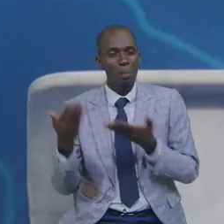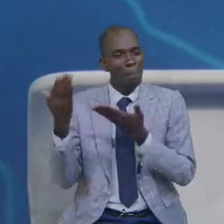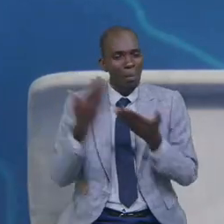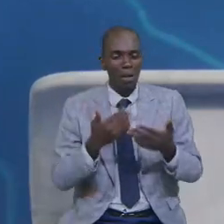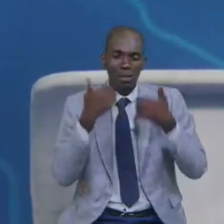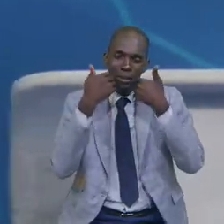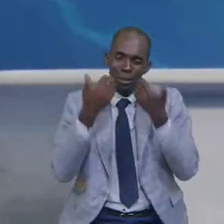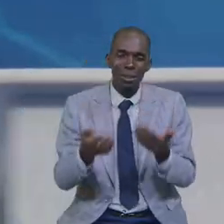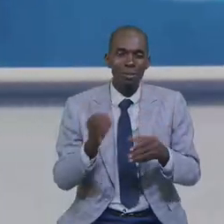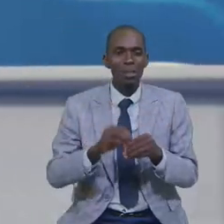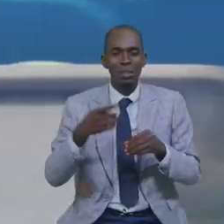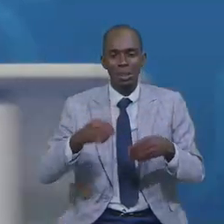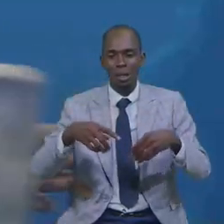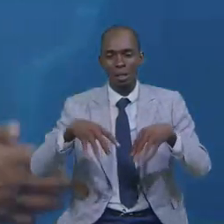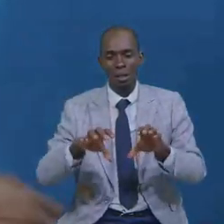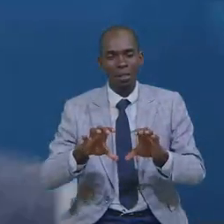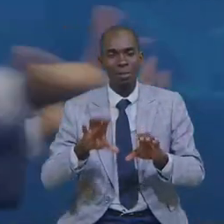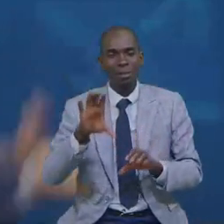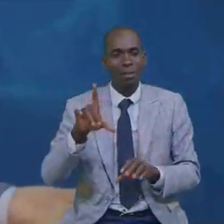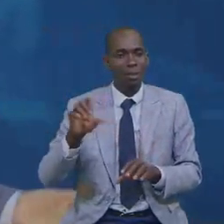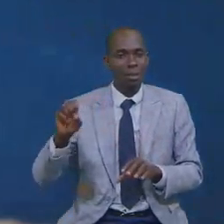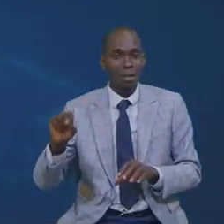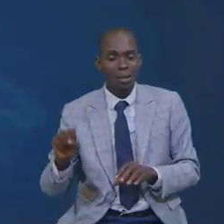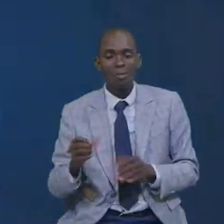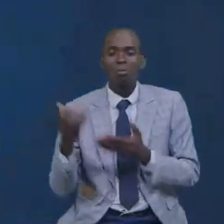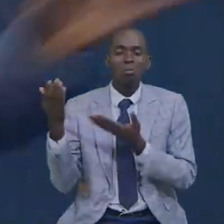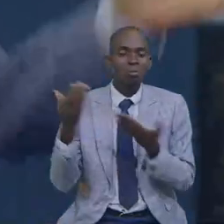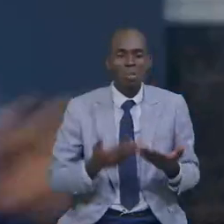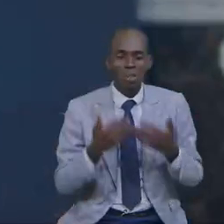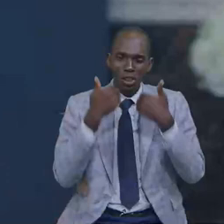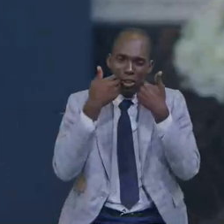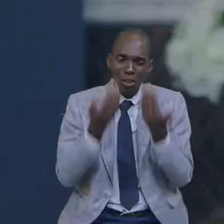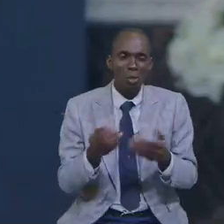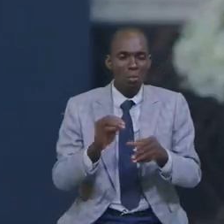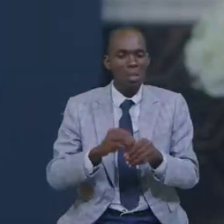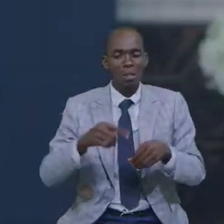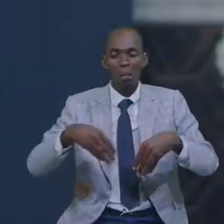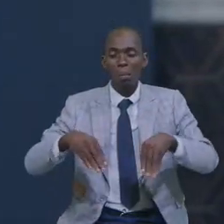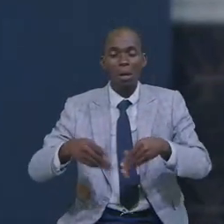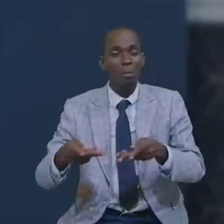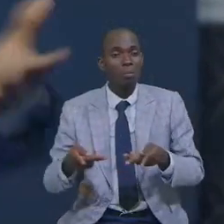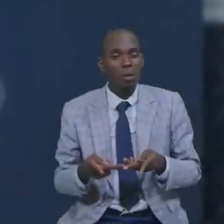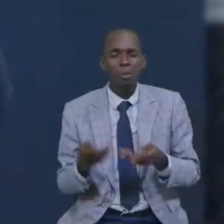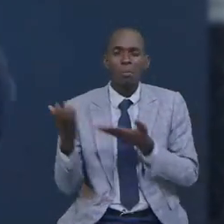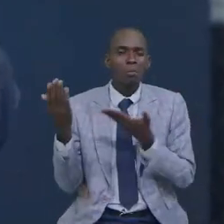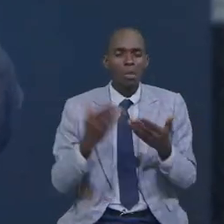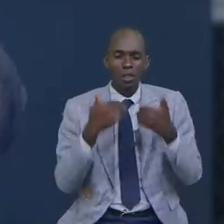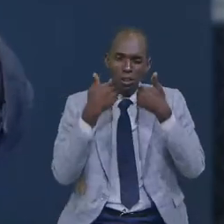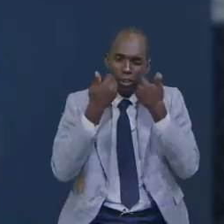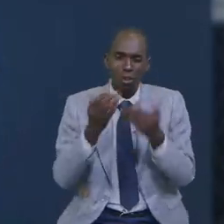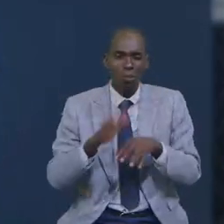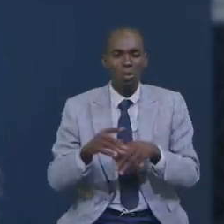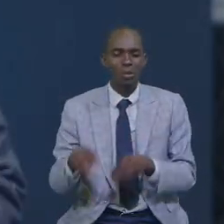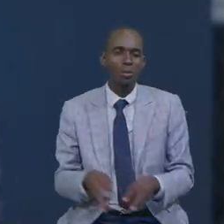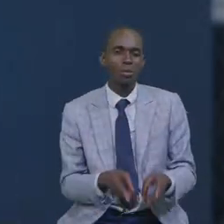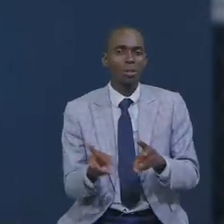apportait la honte au marché de la porter la ronde dans la rue dans le